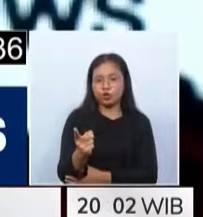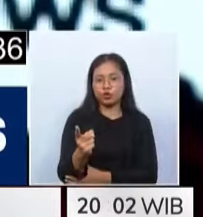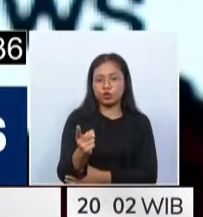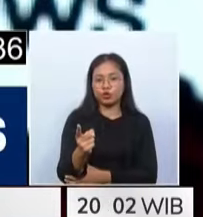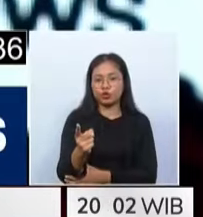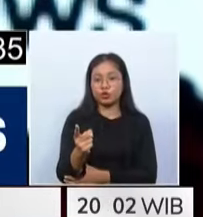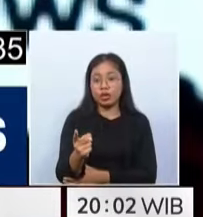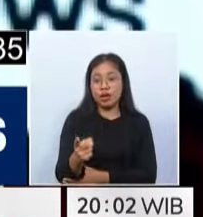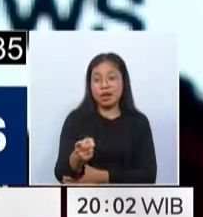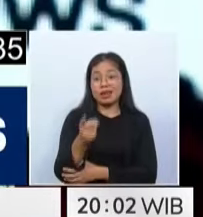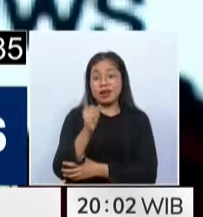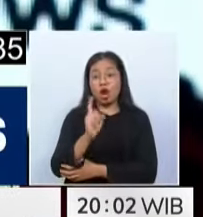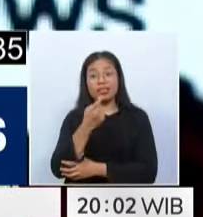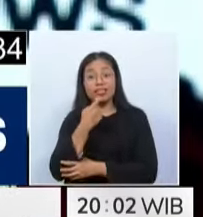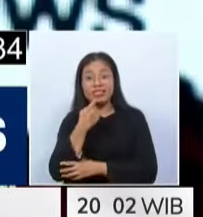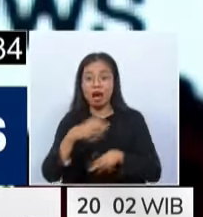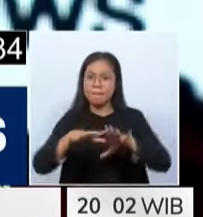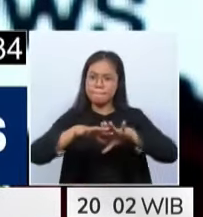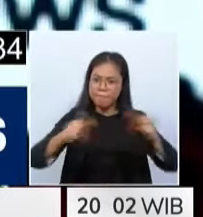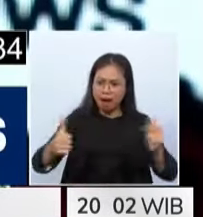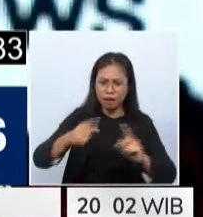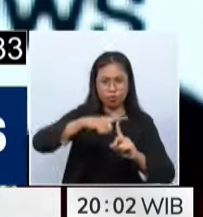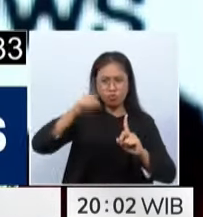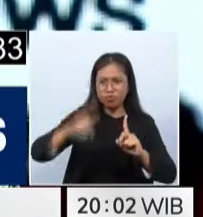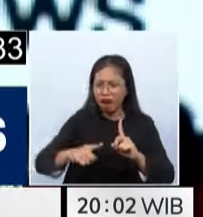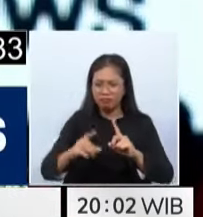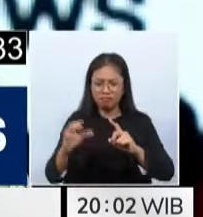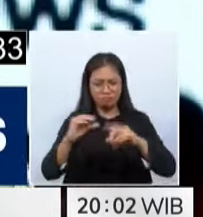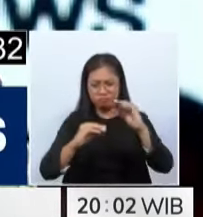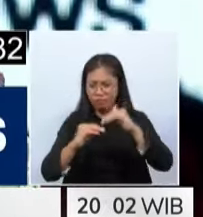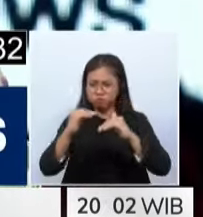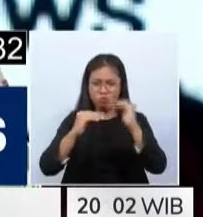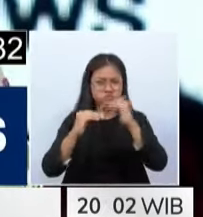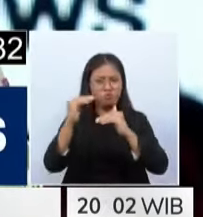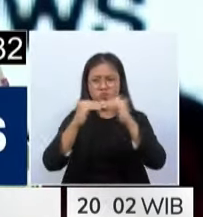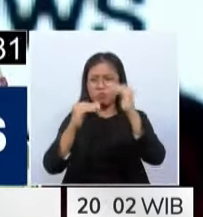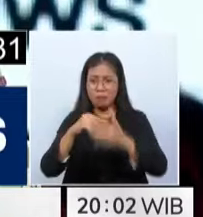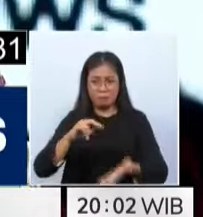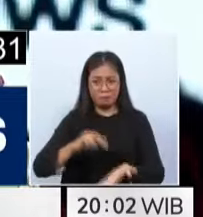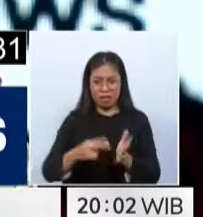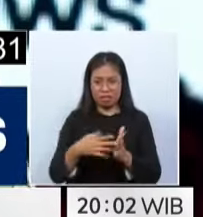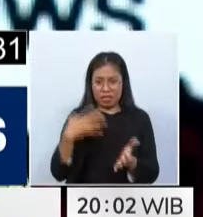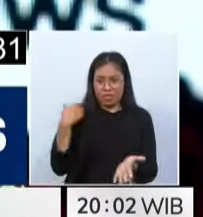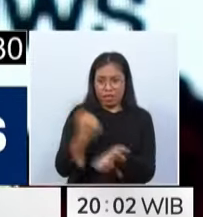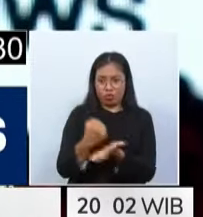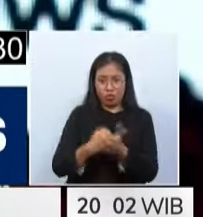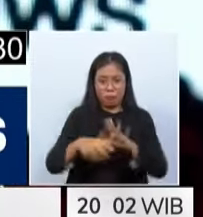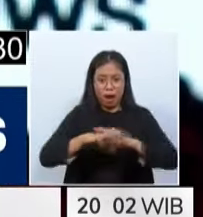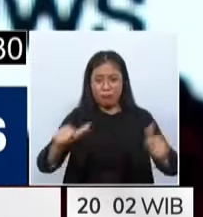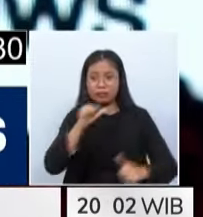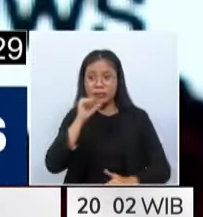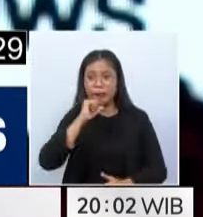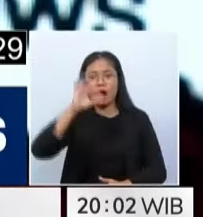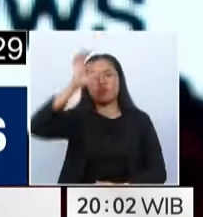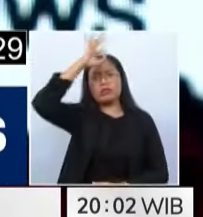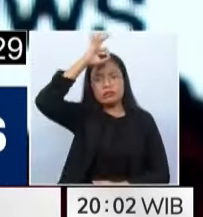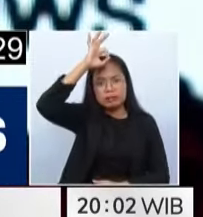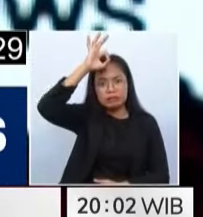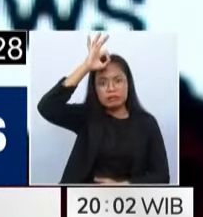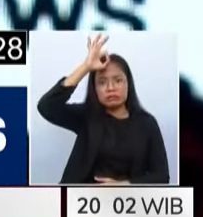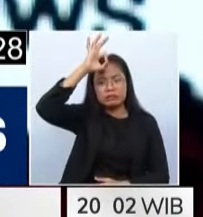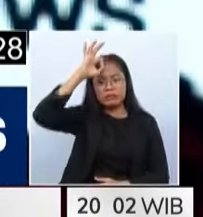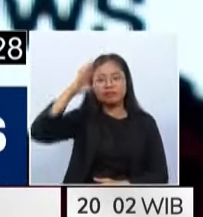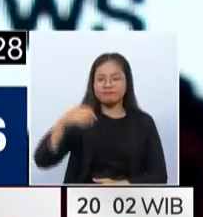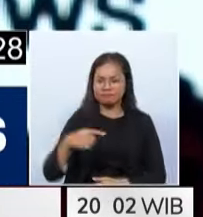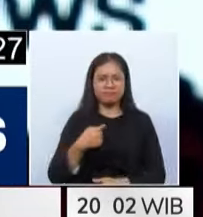keamanan dan tumpang tindih maka keamanan wilayahnya ada di kepolisian saya mengapresiasi Umpama